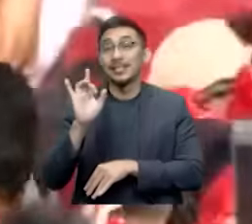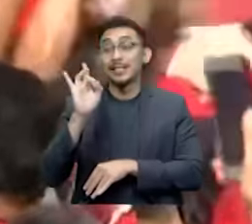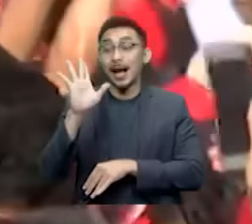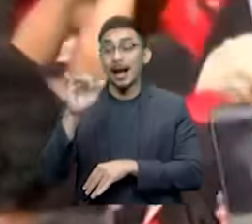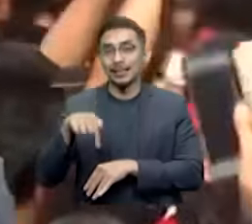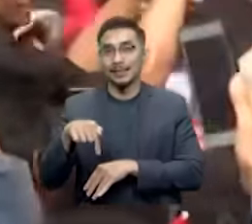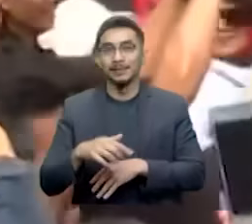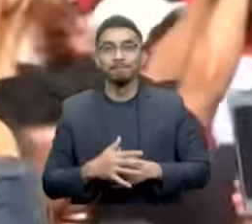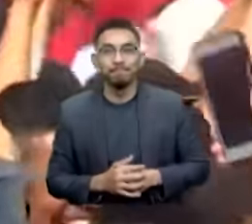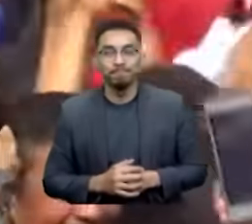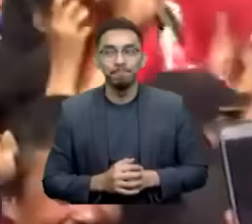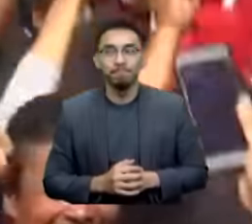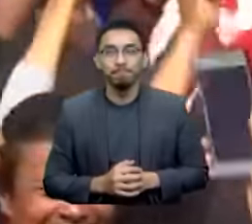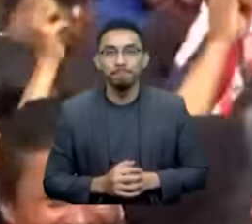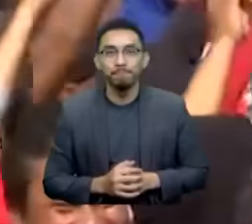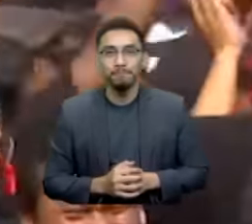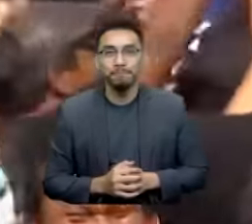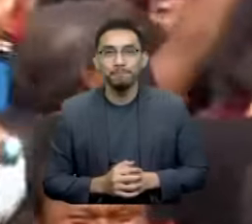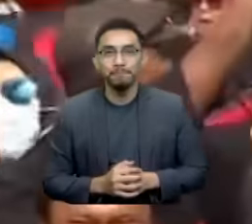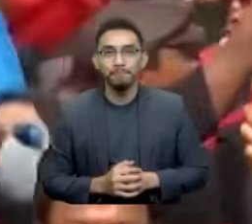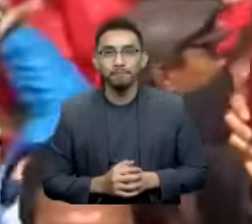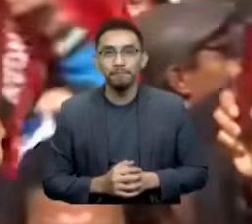pada siang ini.